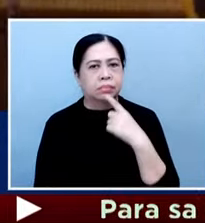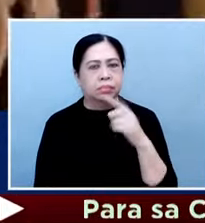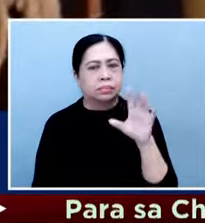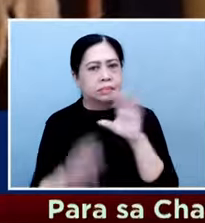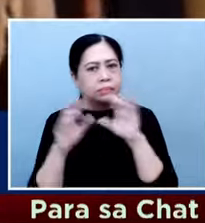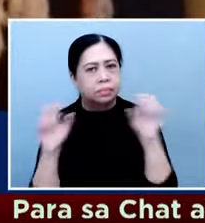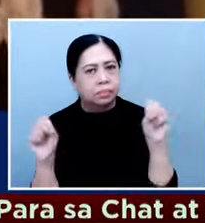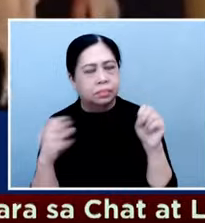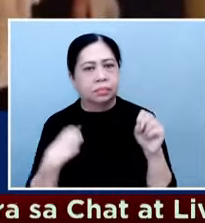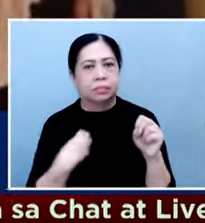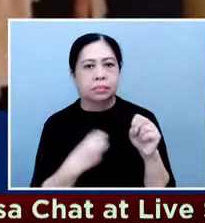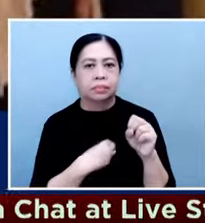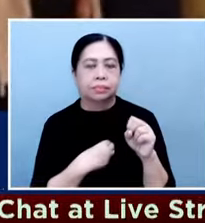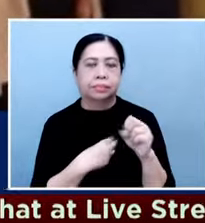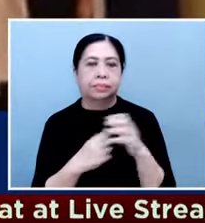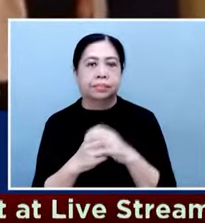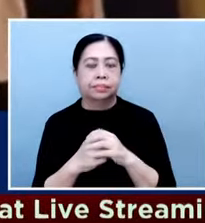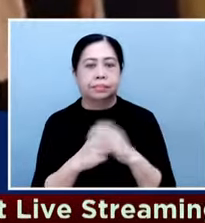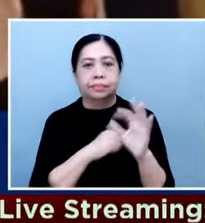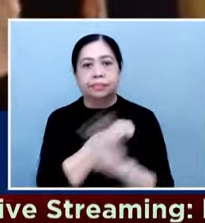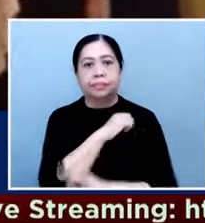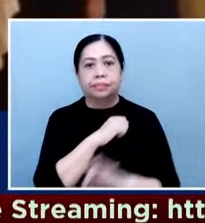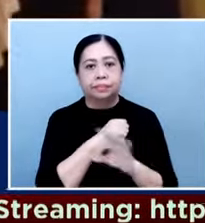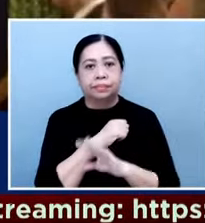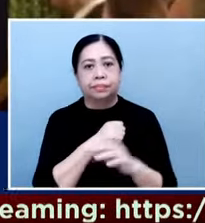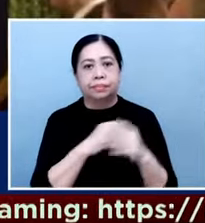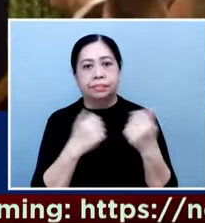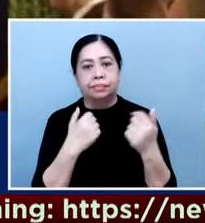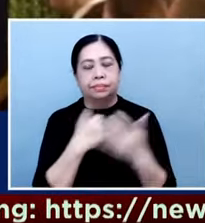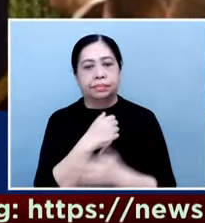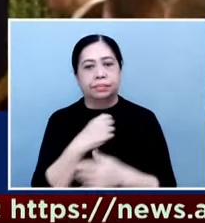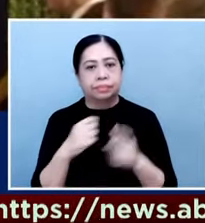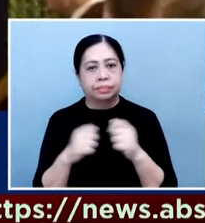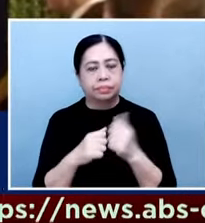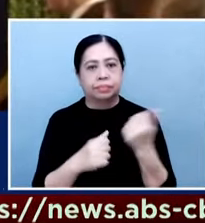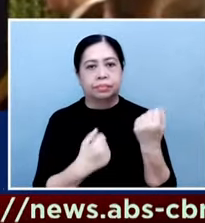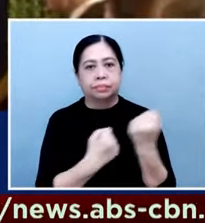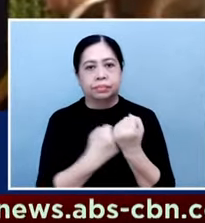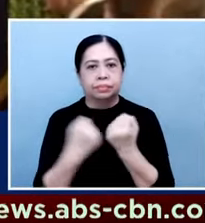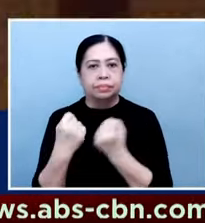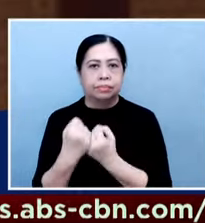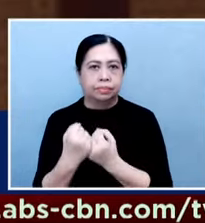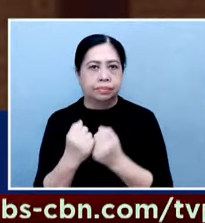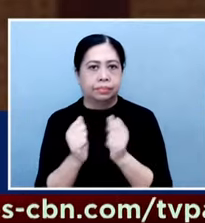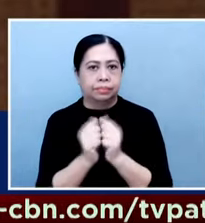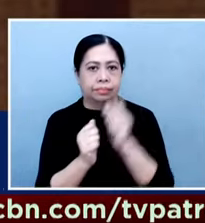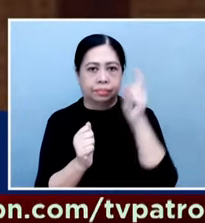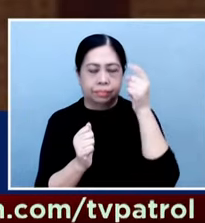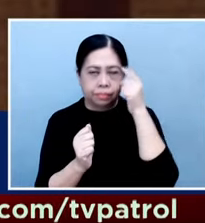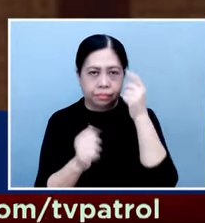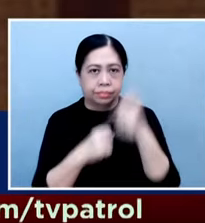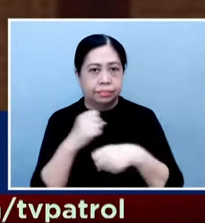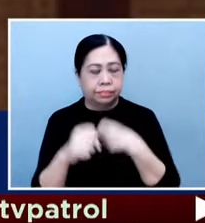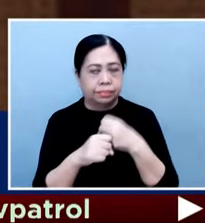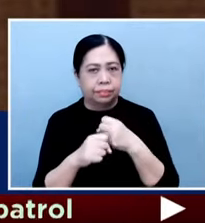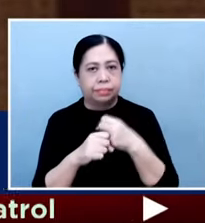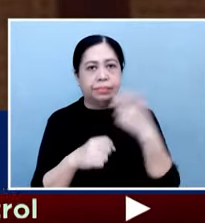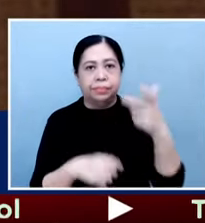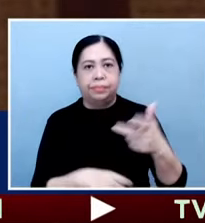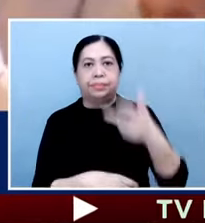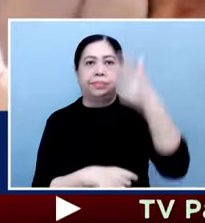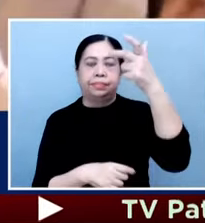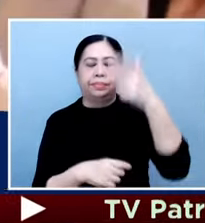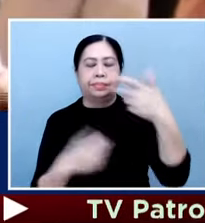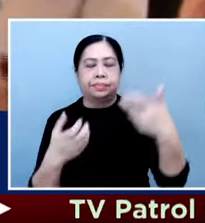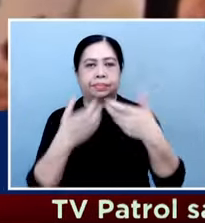mga miyembro ng Diplomatic Corps na patuloy na makipagtulungan sa gobyerno sa taunang Vendee Honor sa